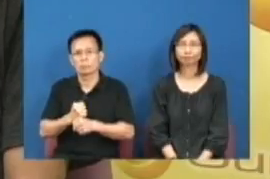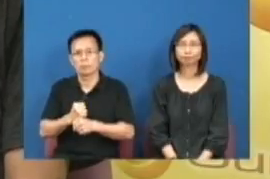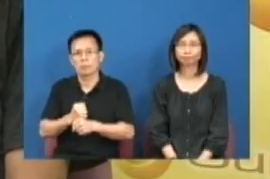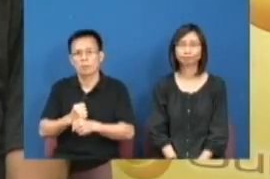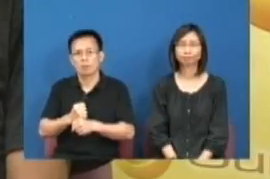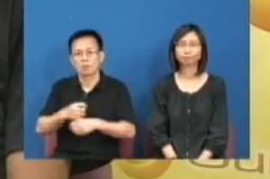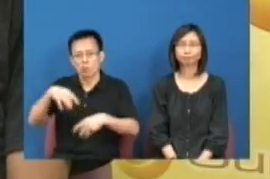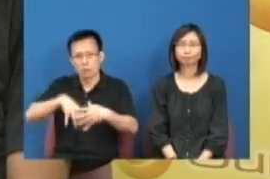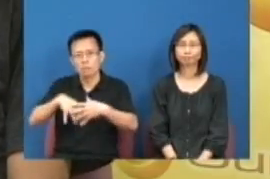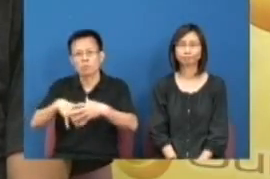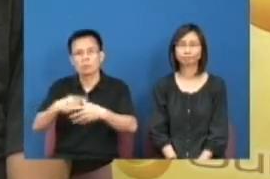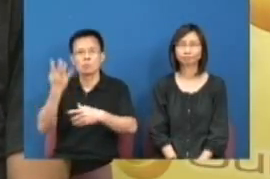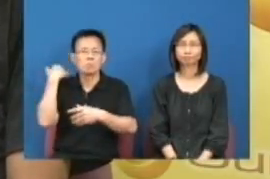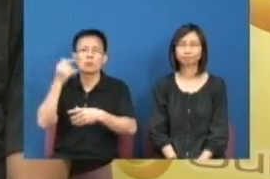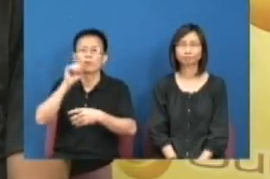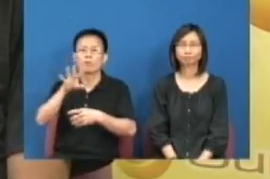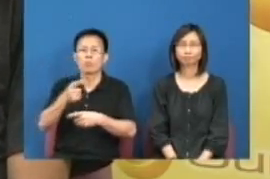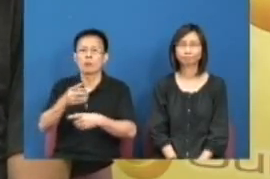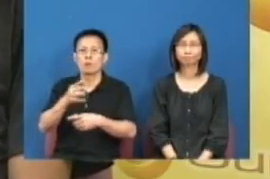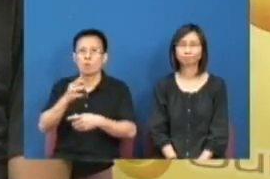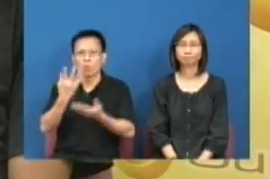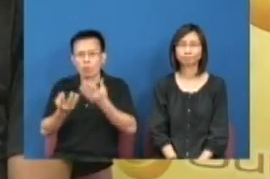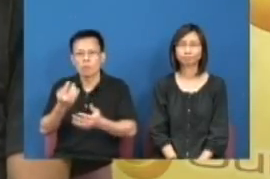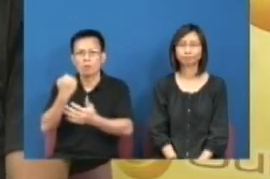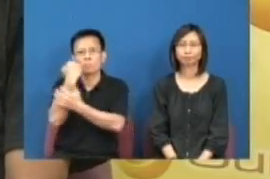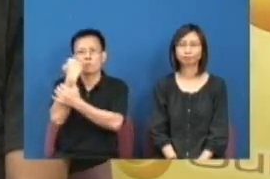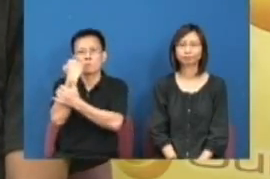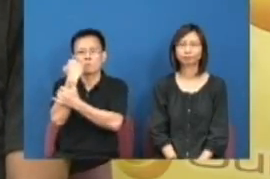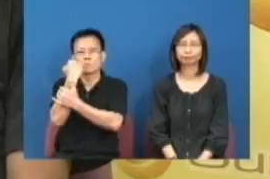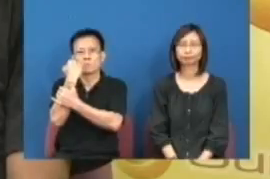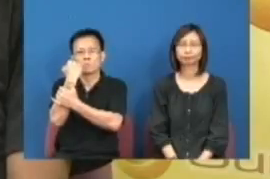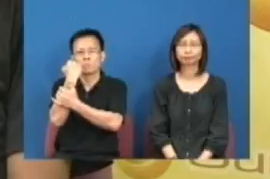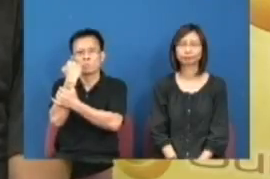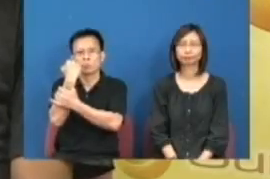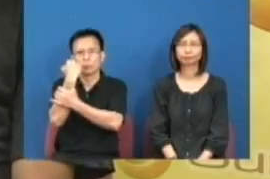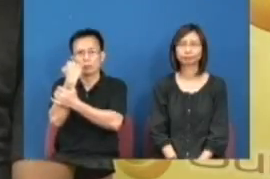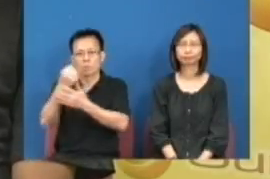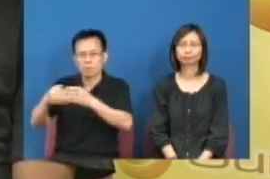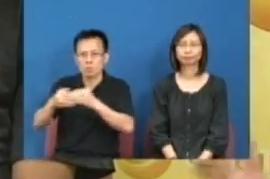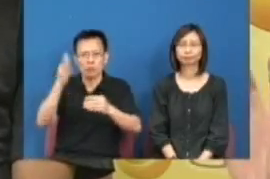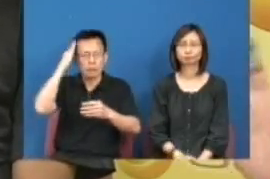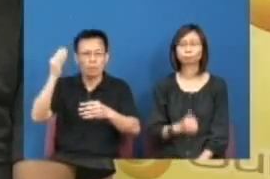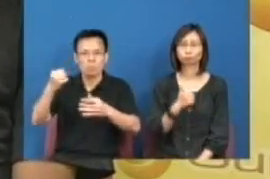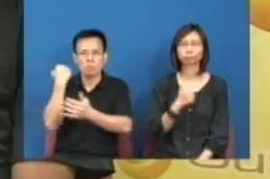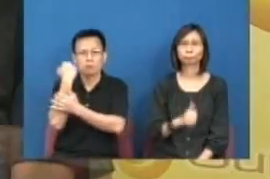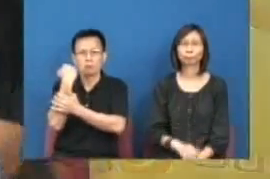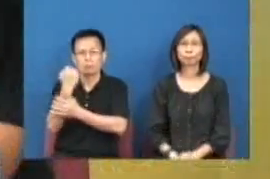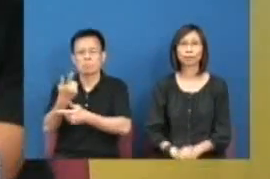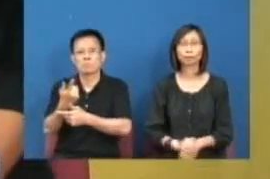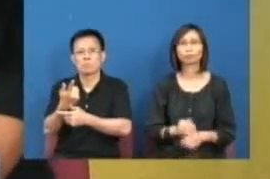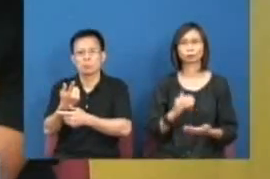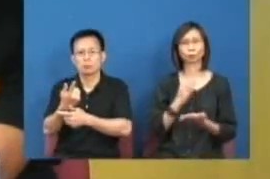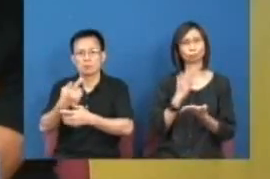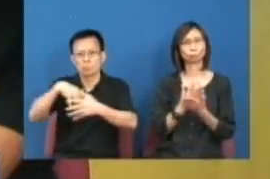佢本身即係好似我以前講過，就係話佢可能係抗爭嘅，即係帶頭抗爭或者攞骨幹嚟。 material 啦， 因